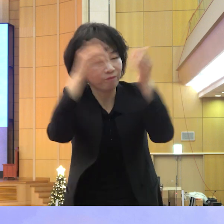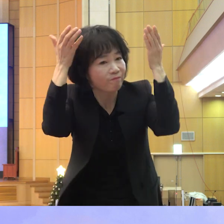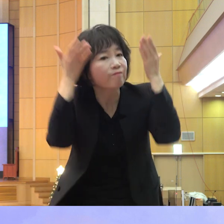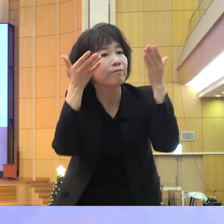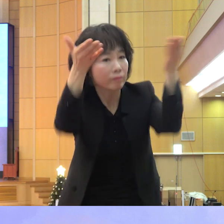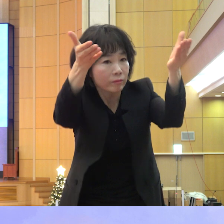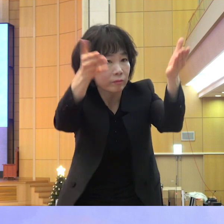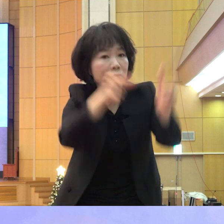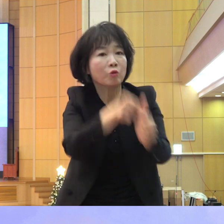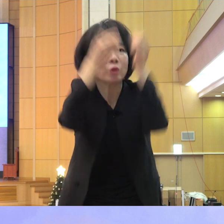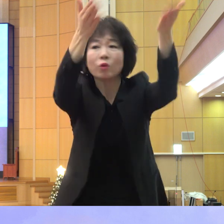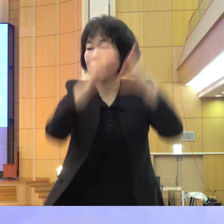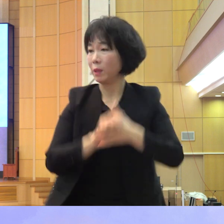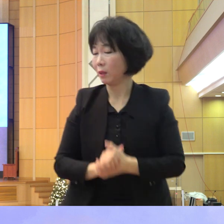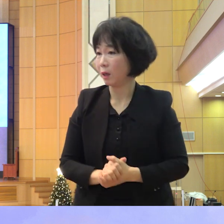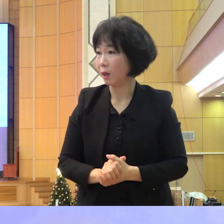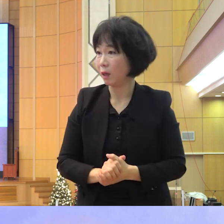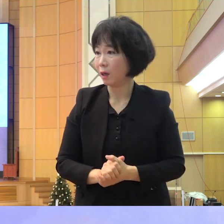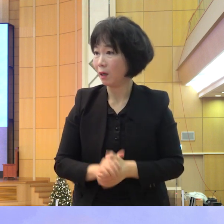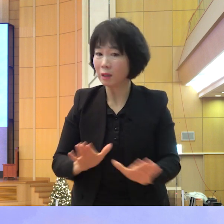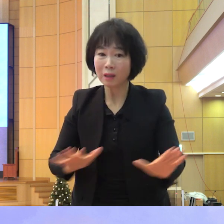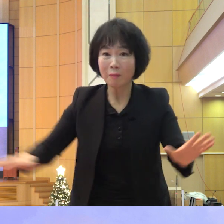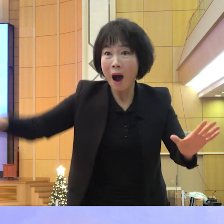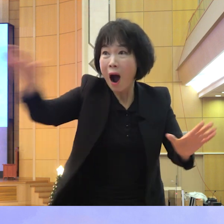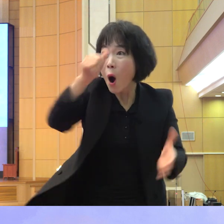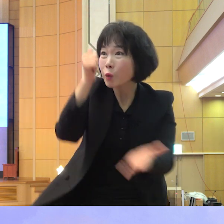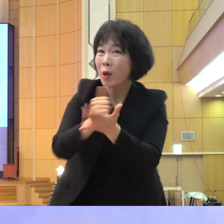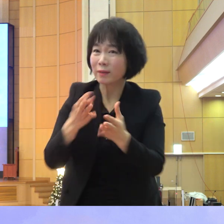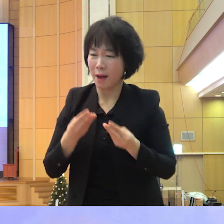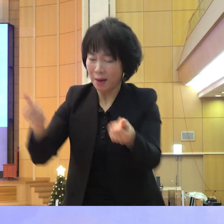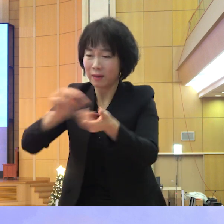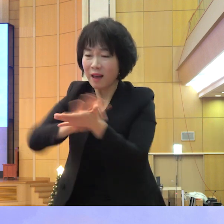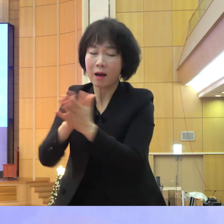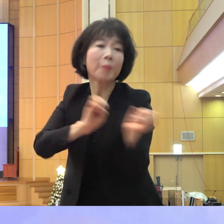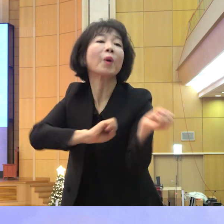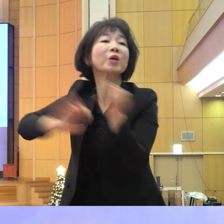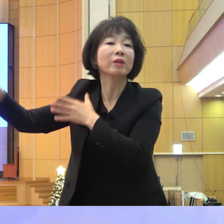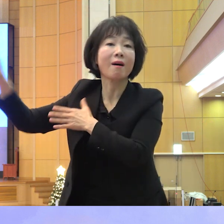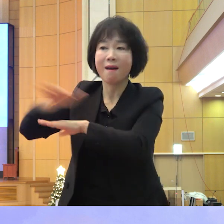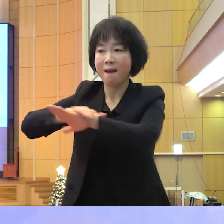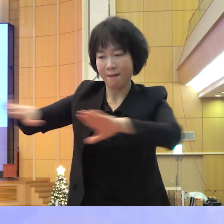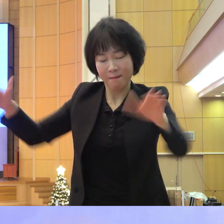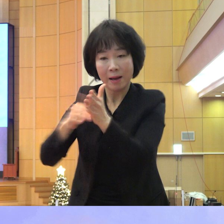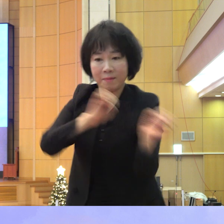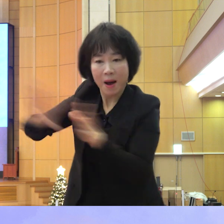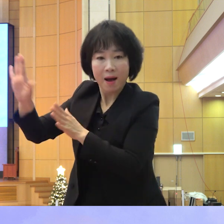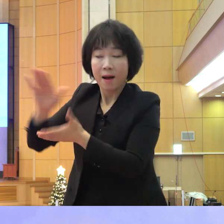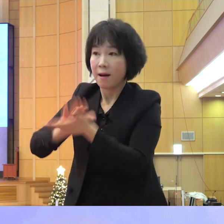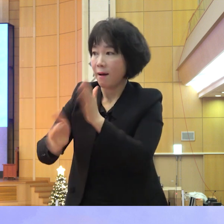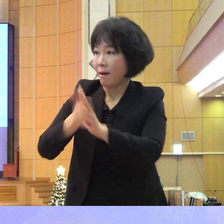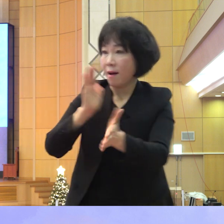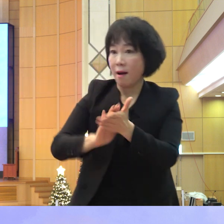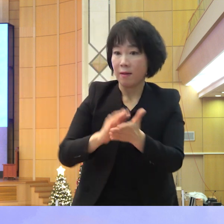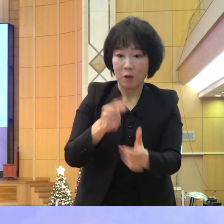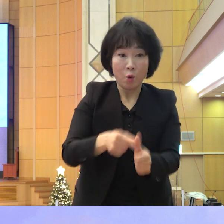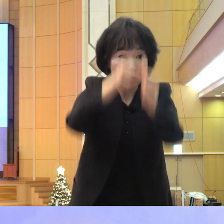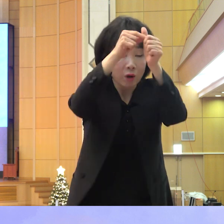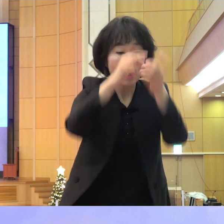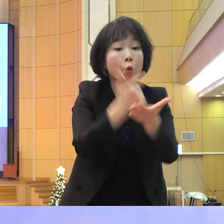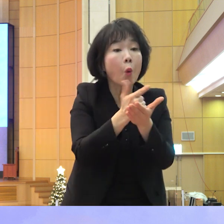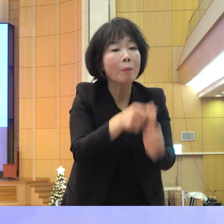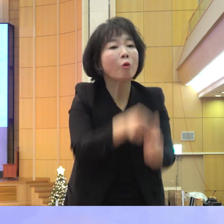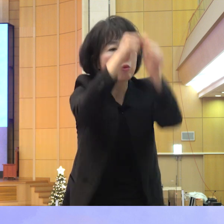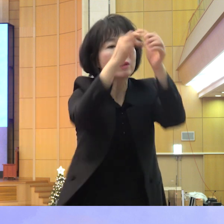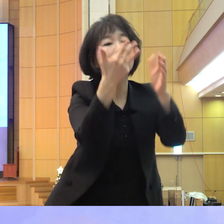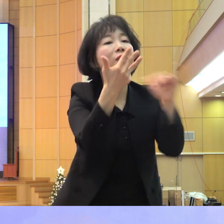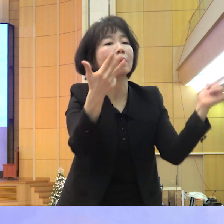거야. 이제 악한 사람, 죄인은 이 세상에 아무도 없어. 의로운 한 가족으로 다시